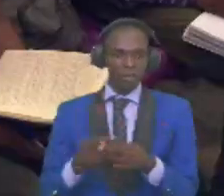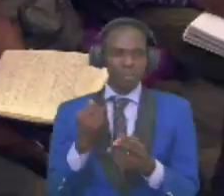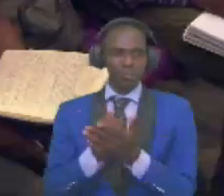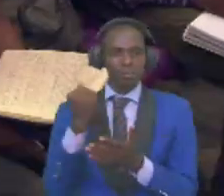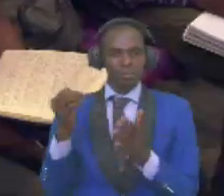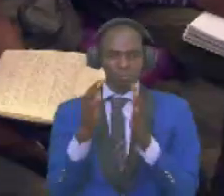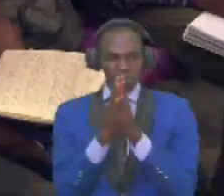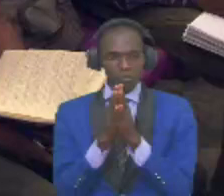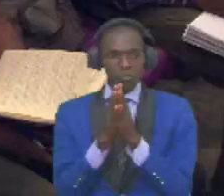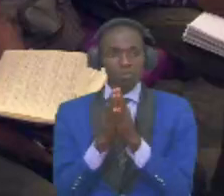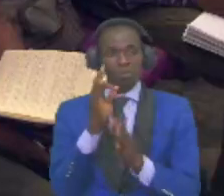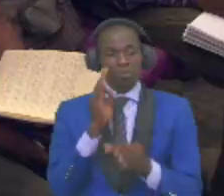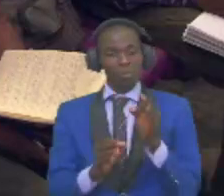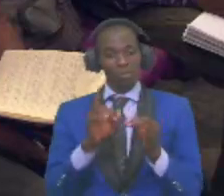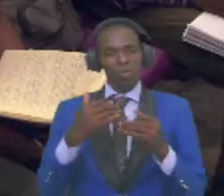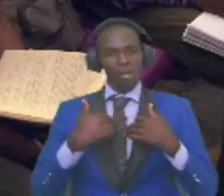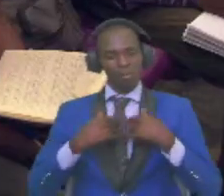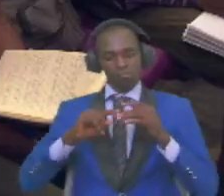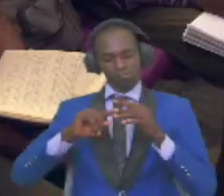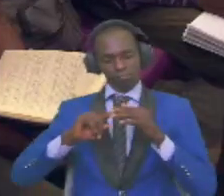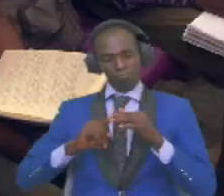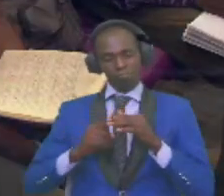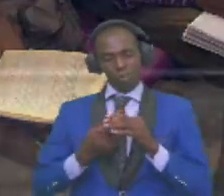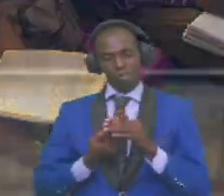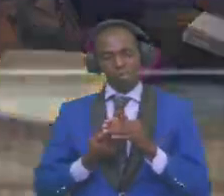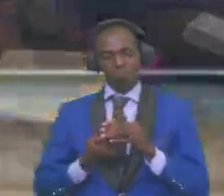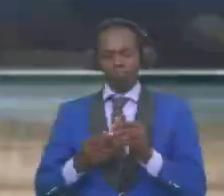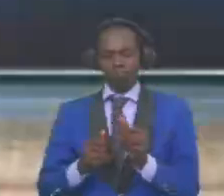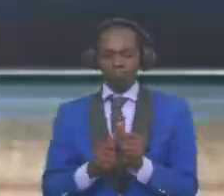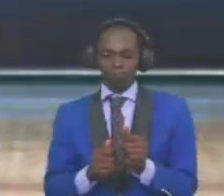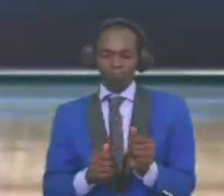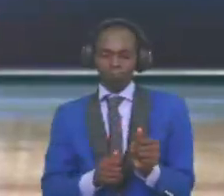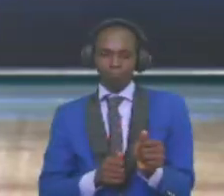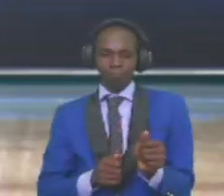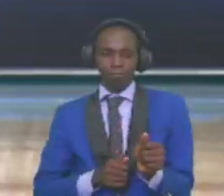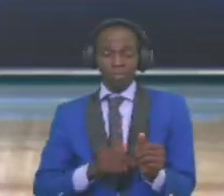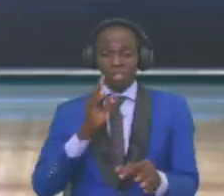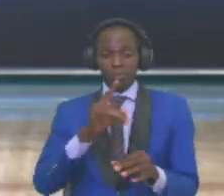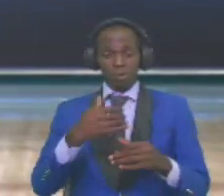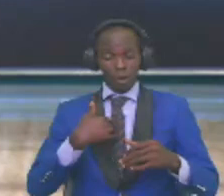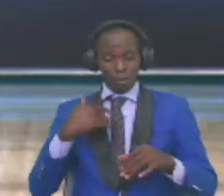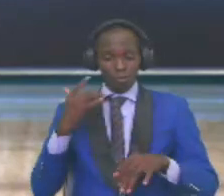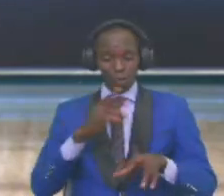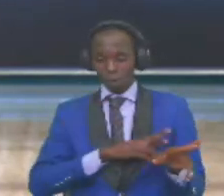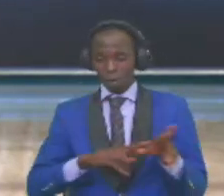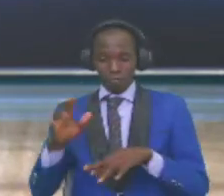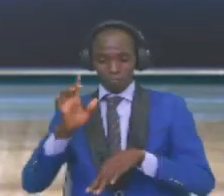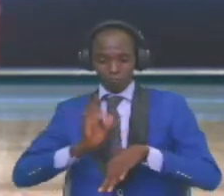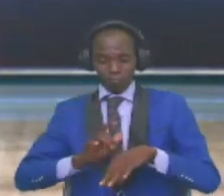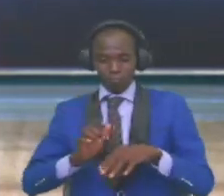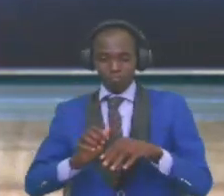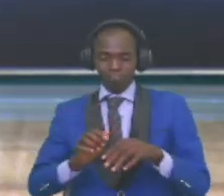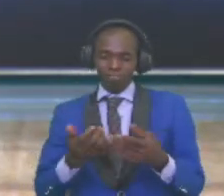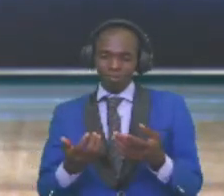jésus christ si tu commence déjà à compromettre si tu commences à délaisser